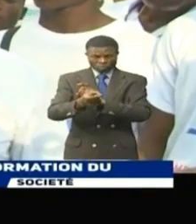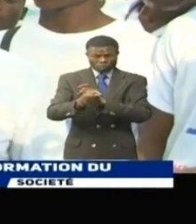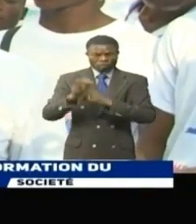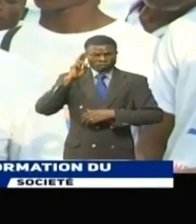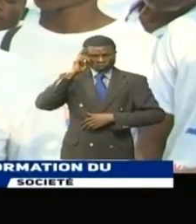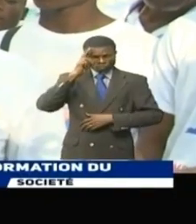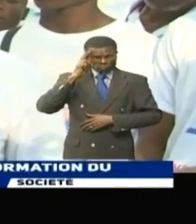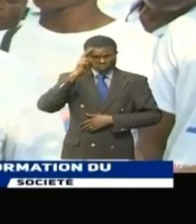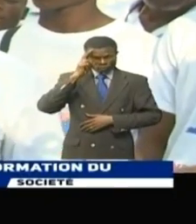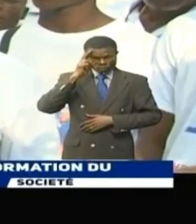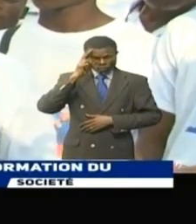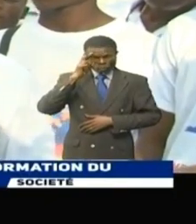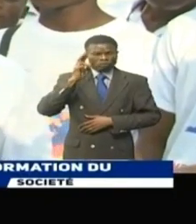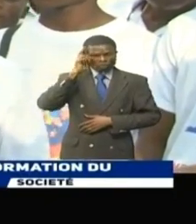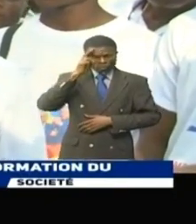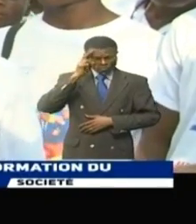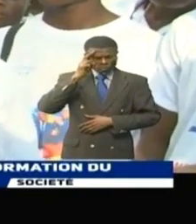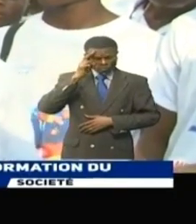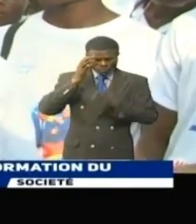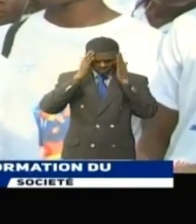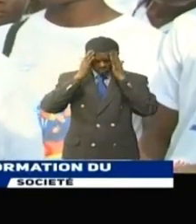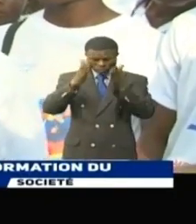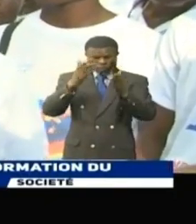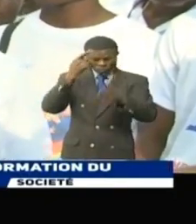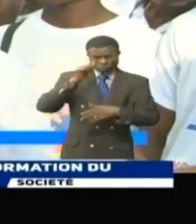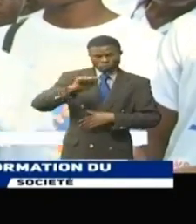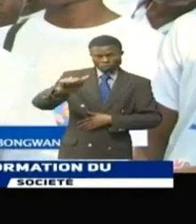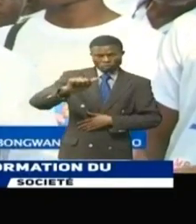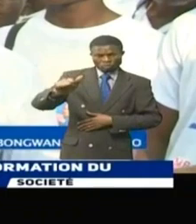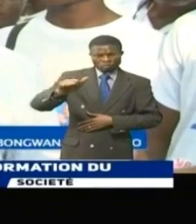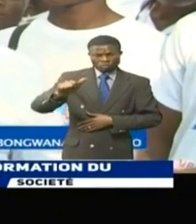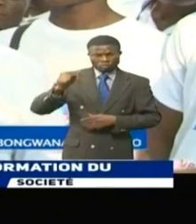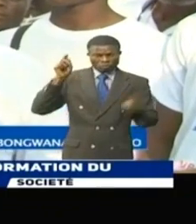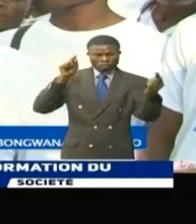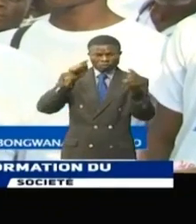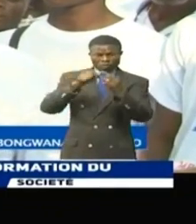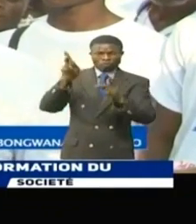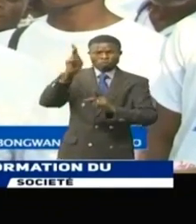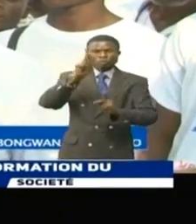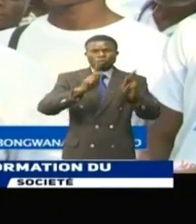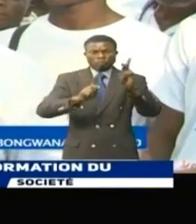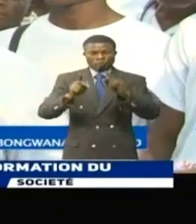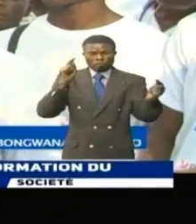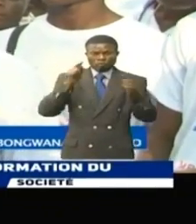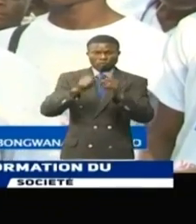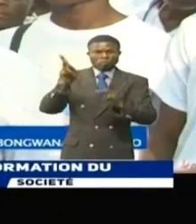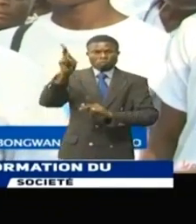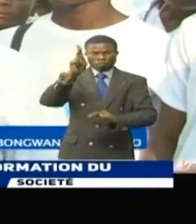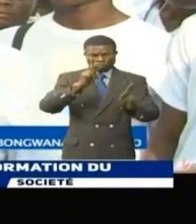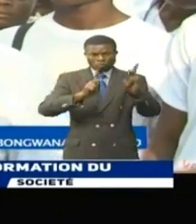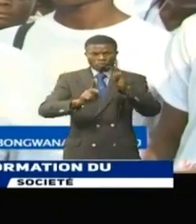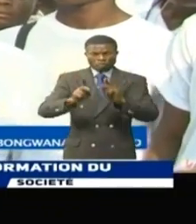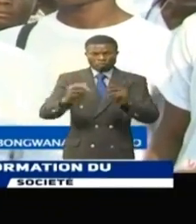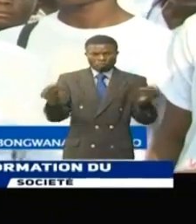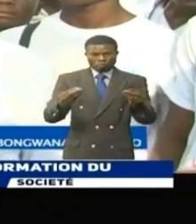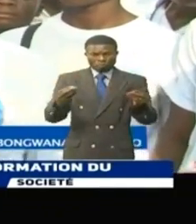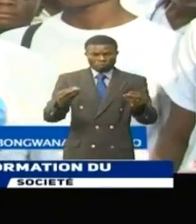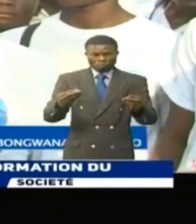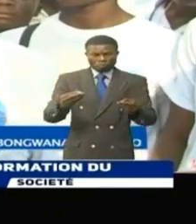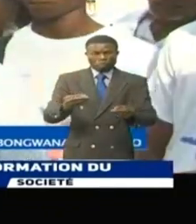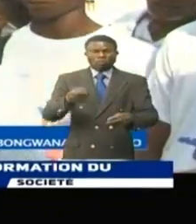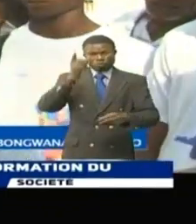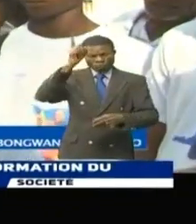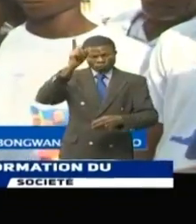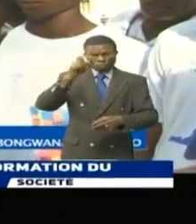réflexion. Une réflexion tournée vers soi-même, vers la population, vers le peuple, parce qu'il prône le peuple